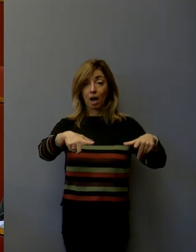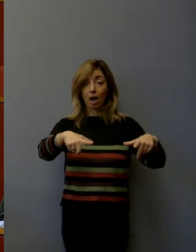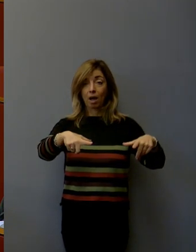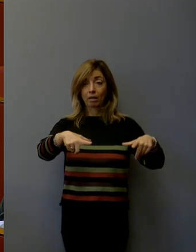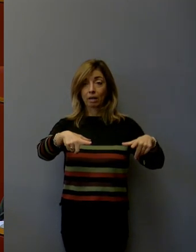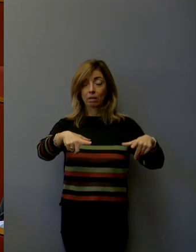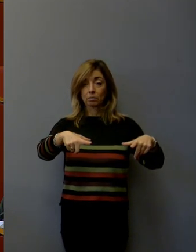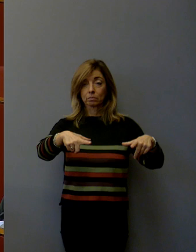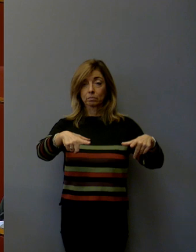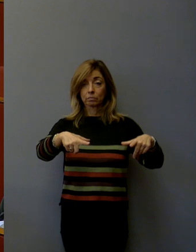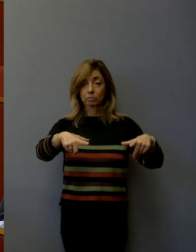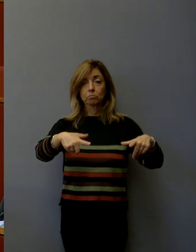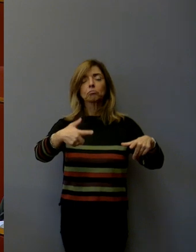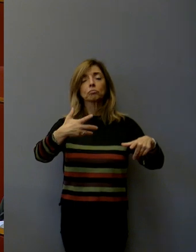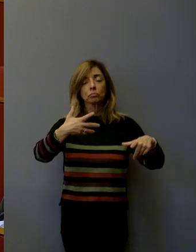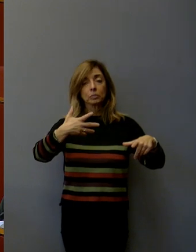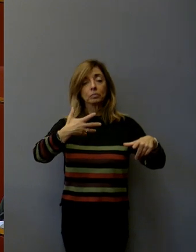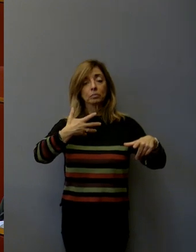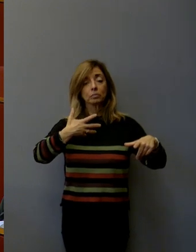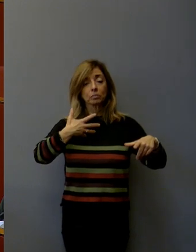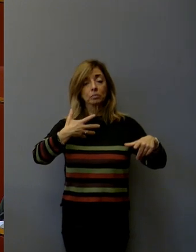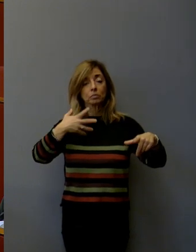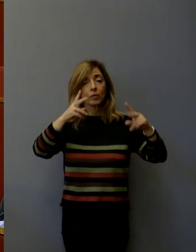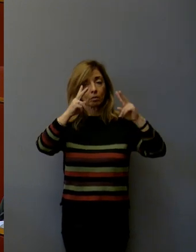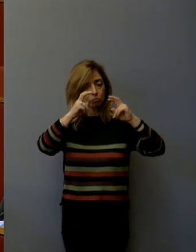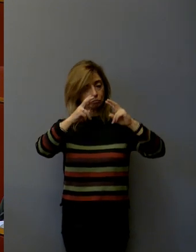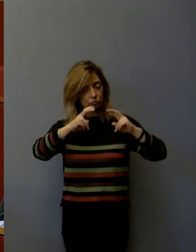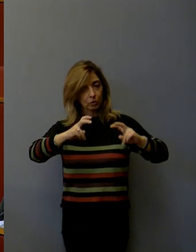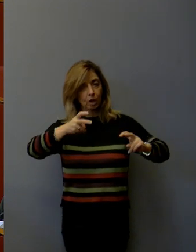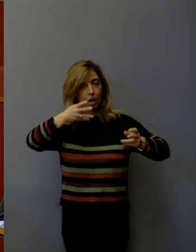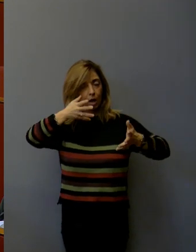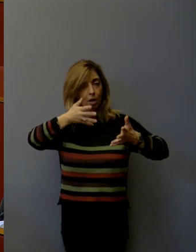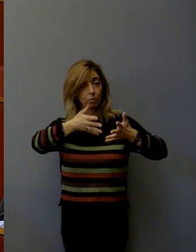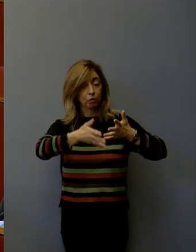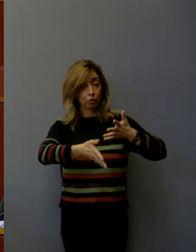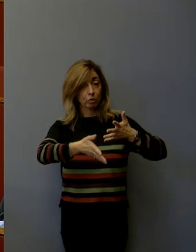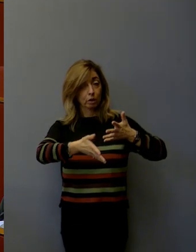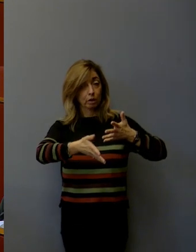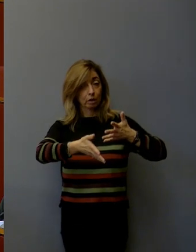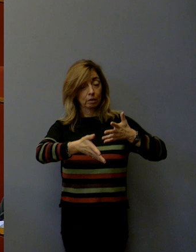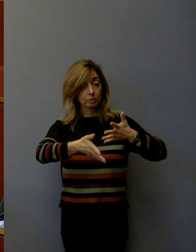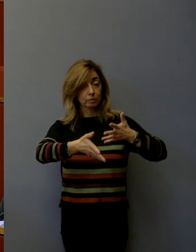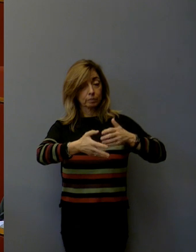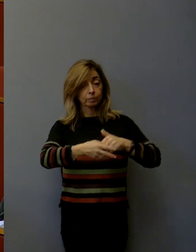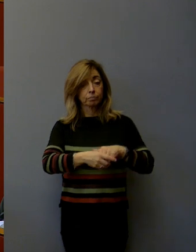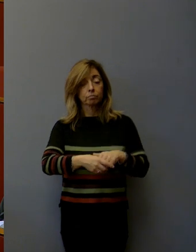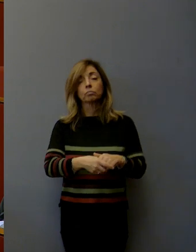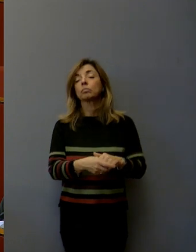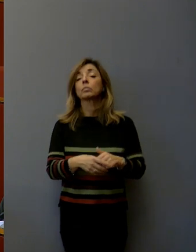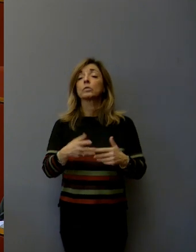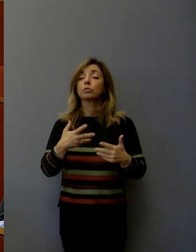di più studiata e approfondita nella sociologia e si trovano prassi